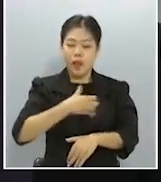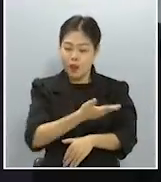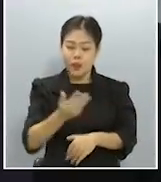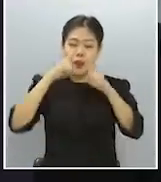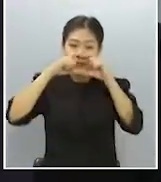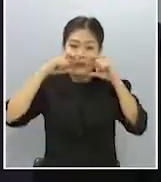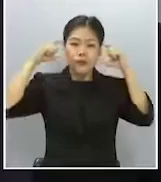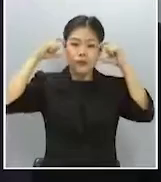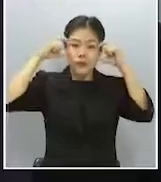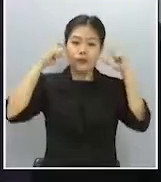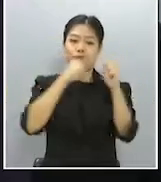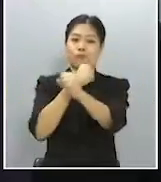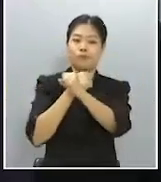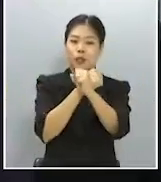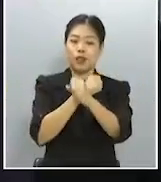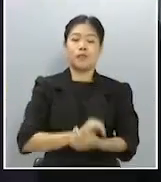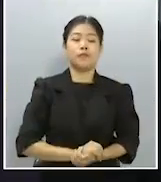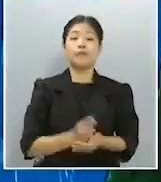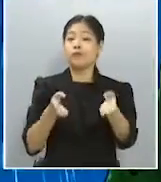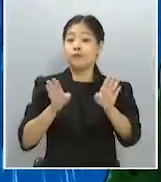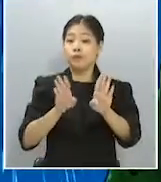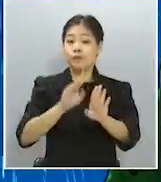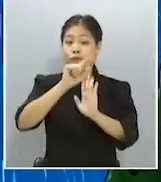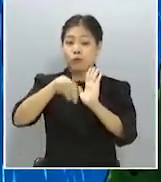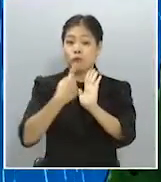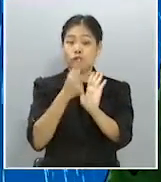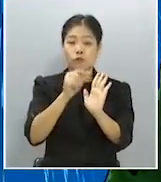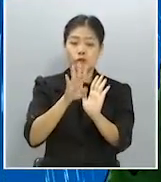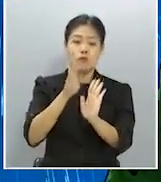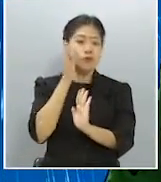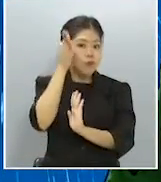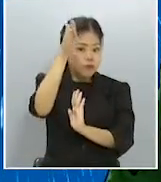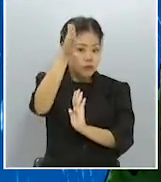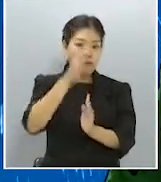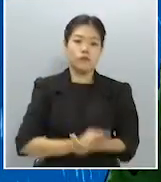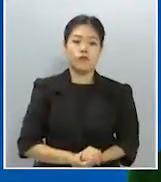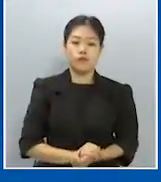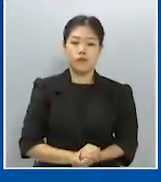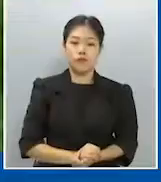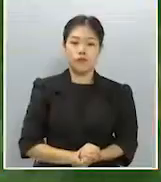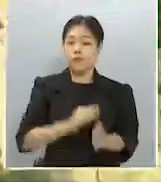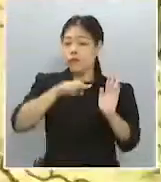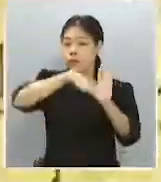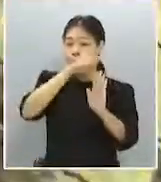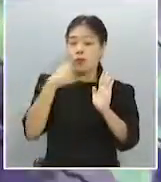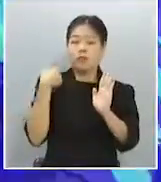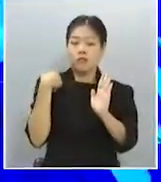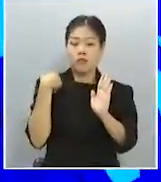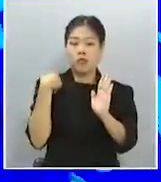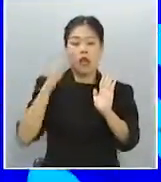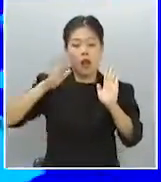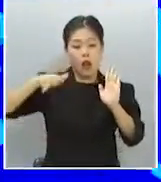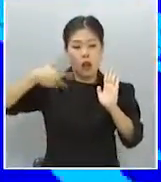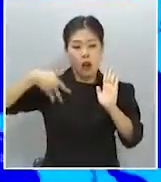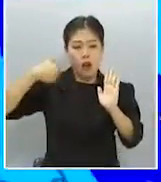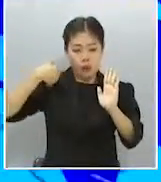เอาไว้ด้วยนะคะแล้วมาปิดท้ายกันที่อากาศ24ชั่วโมงข้างหน้ากันค่ะไทยตอนบนอากาศเย็นหายไปเรื่อยๆยาวไปจนถึ